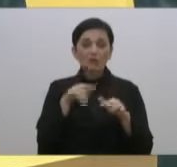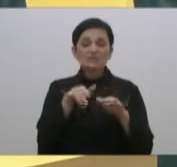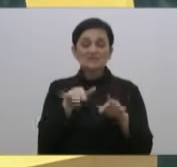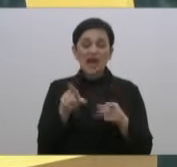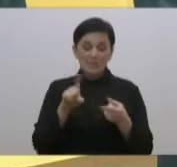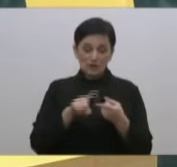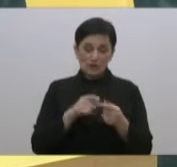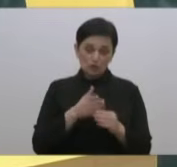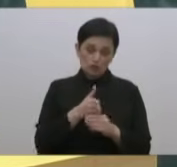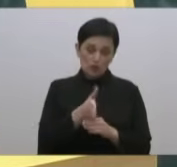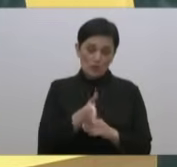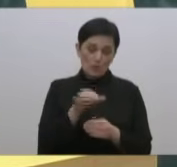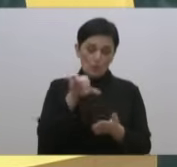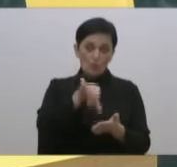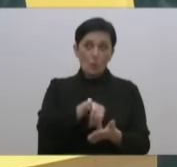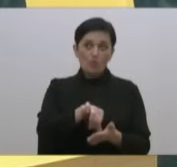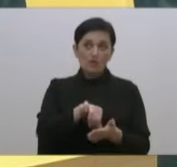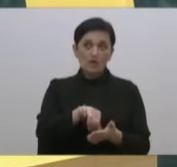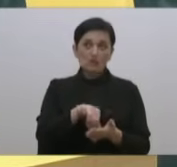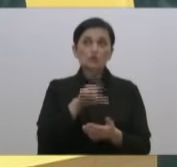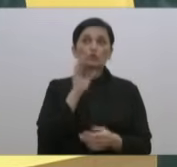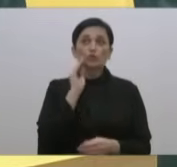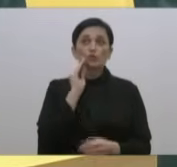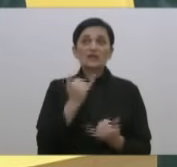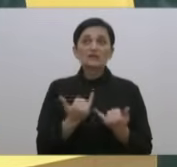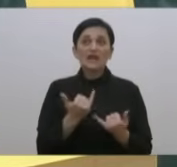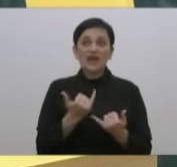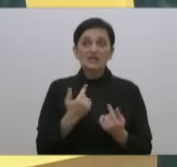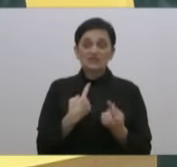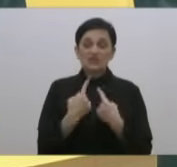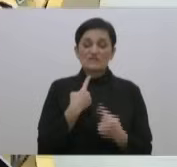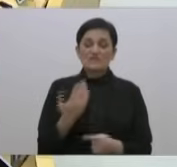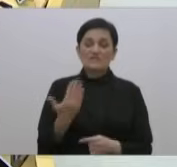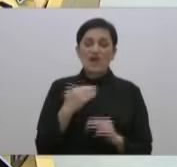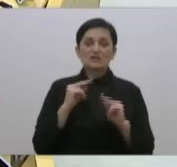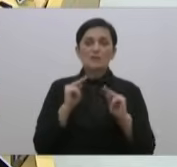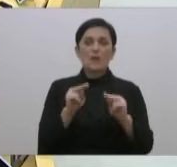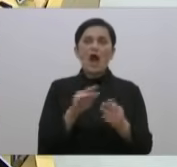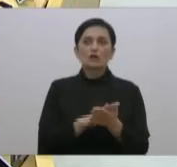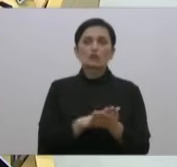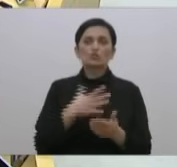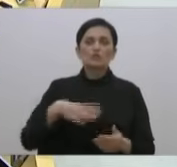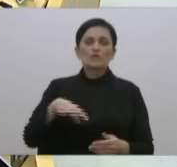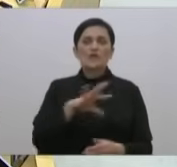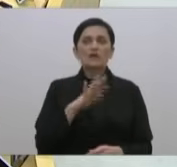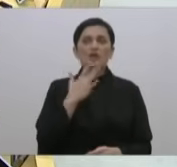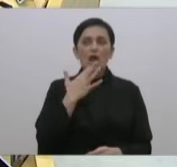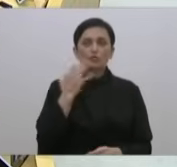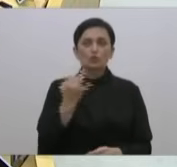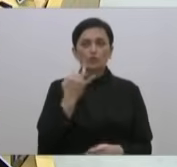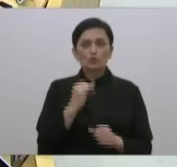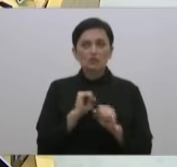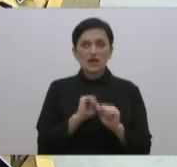საქმესთან დაკავშირებით შემოსვლა და მონაწილეობის მიღება, მაშინ, როდესაც დღეს გვესაუბრებიან პატრიოტიზმზე, ქვეყნის ეროვნული